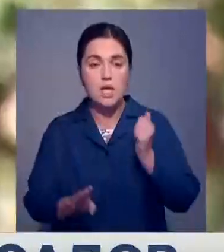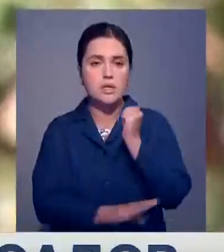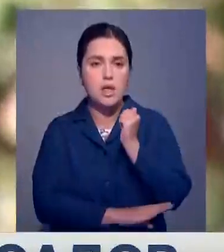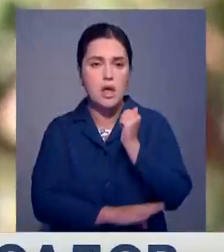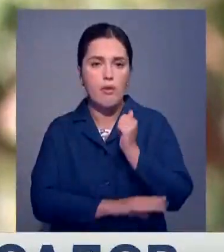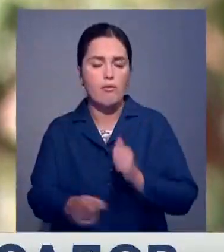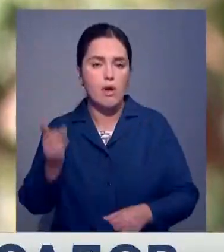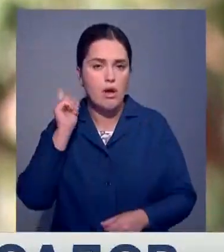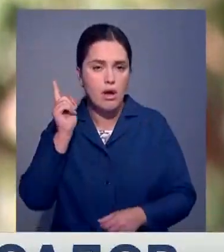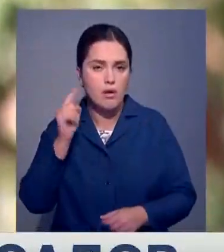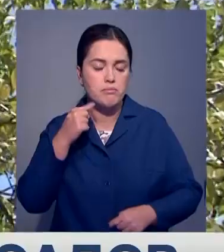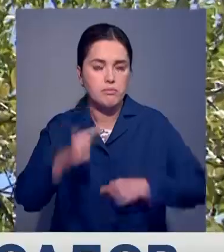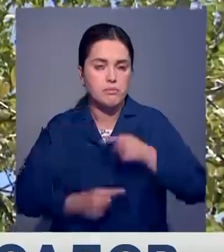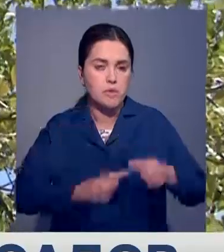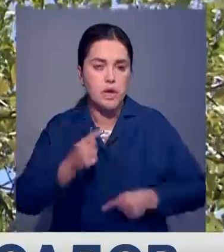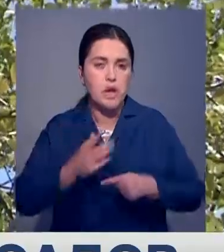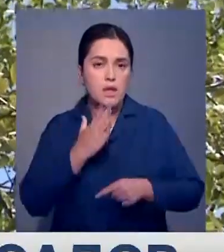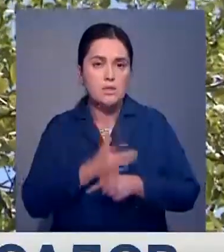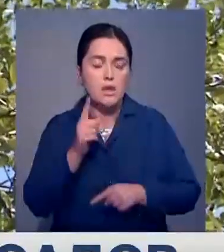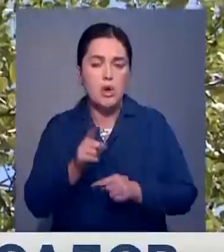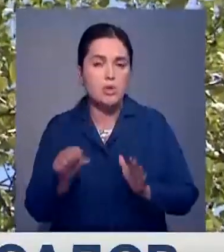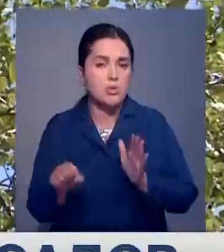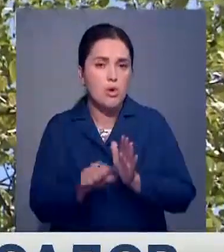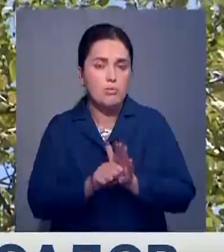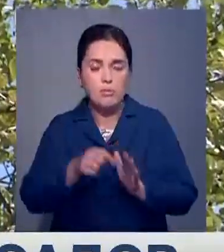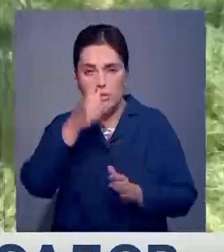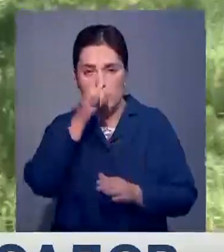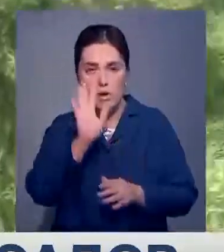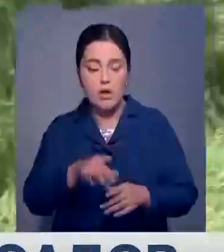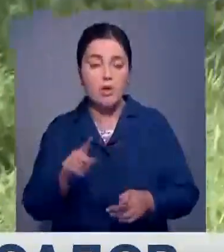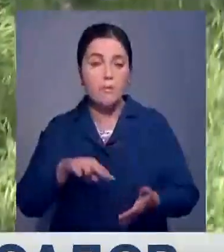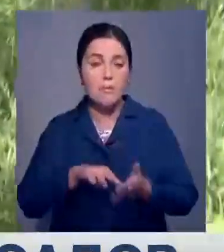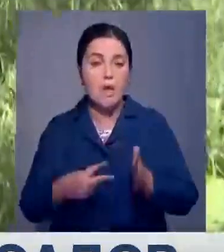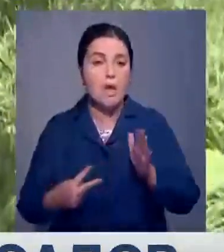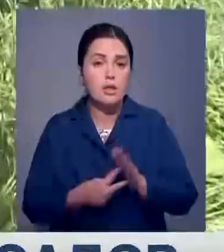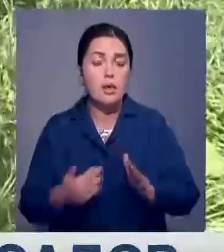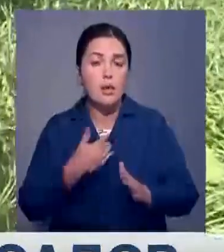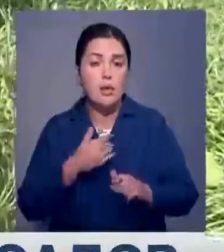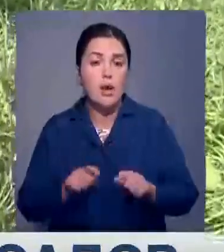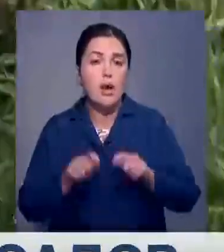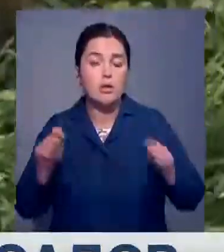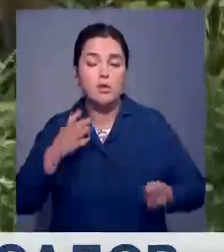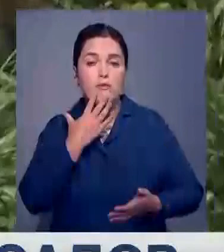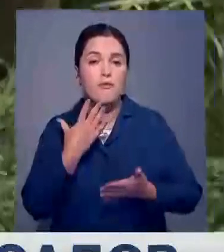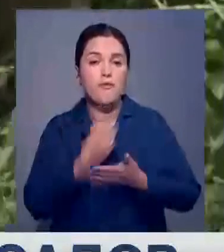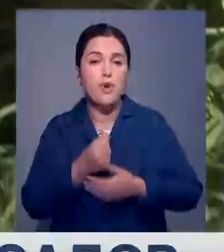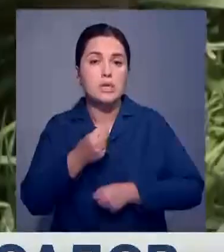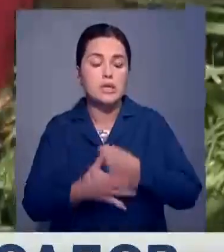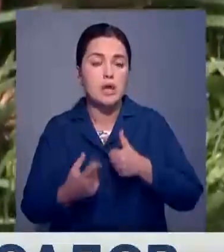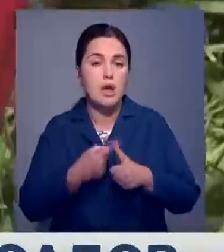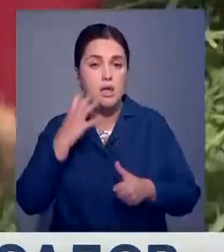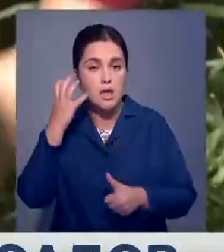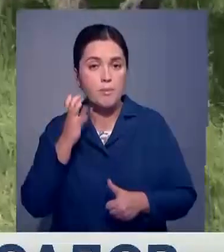всех известных сортов на земле. Загубить ее нельзя, считают ученые. А потому в планах создать национальный центр яблони Сиверса. Сад на